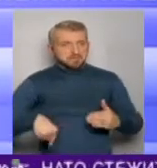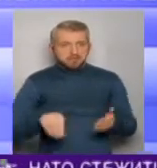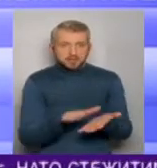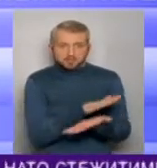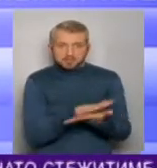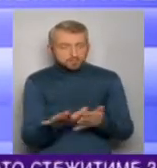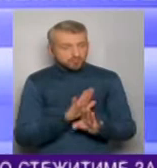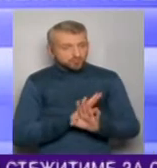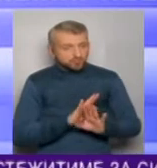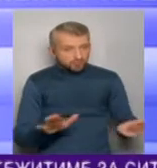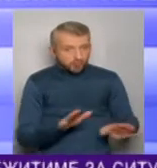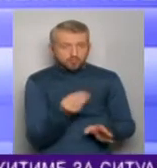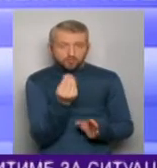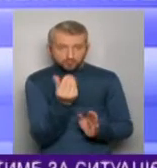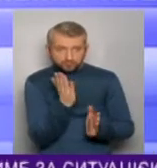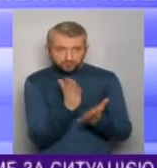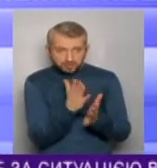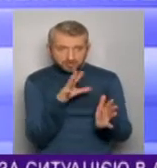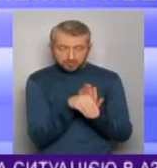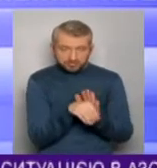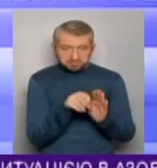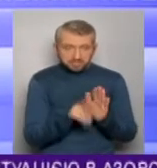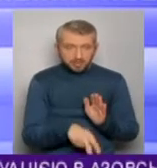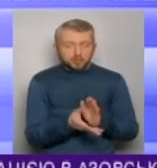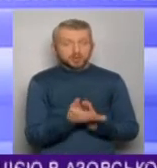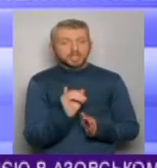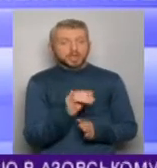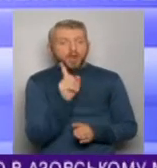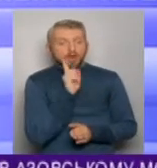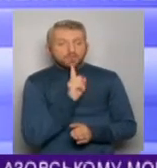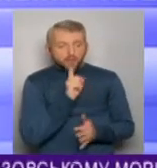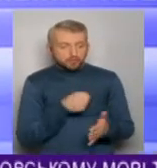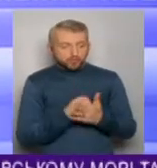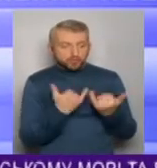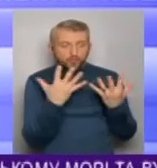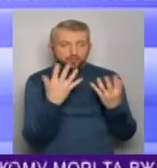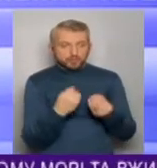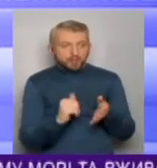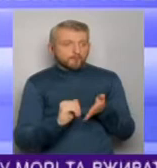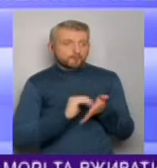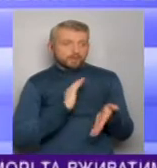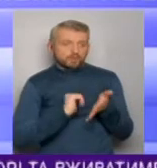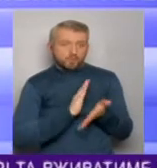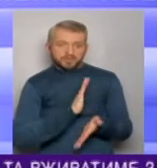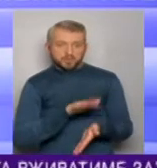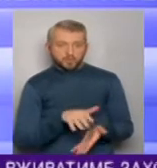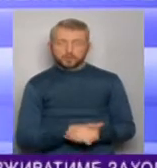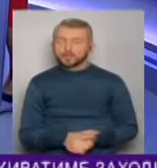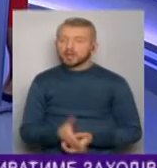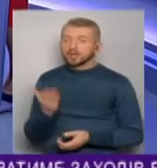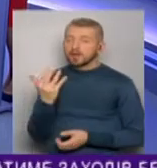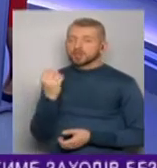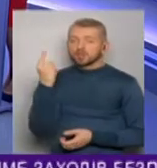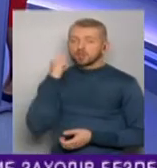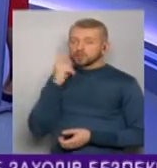це закладені в бюджеті міста для цього спеціально кошти. І поки що до сьогоднішнього дня відмови у нас, слава Богу, не було. Зрозуміло. Давайте ще почуємо